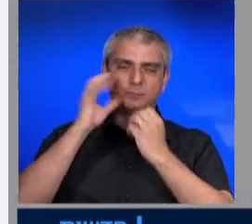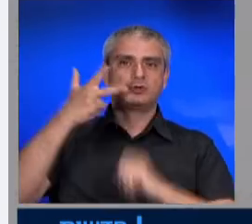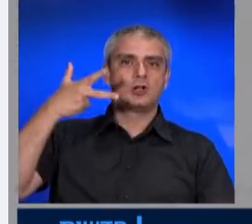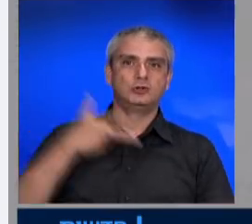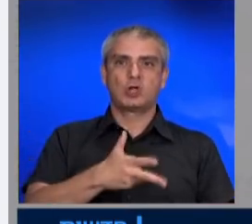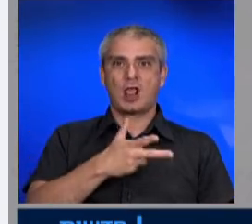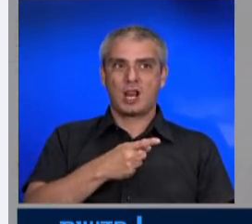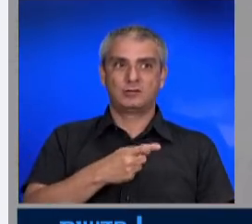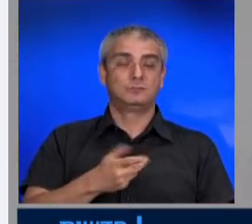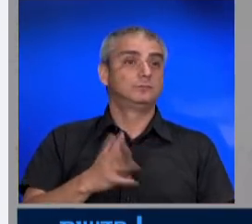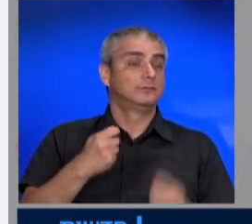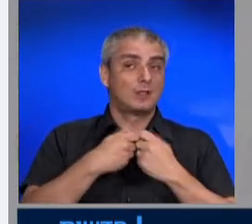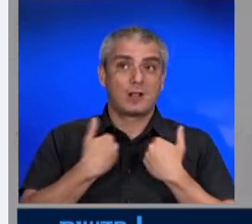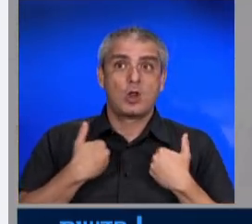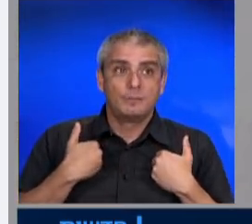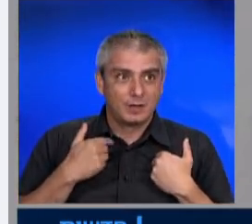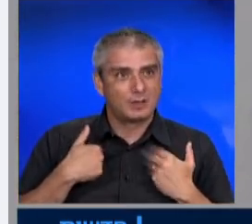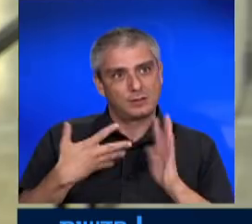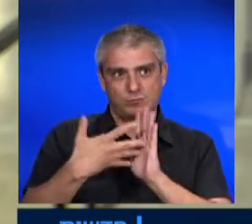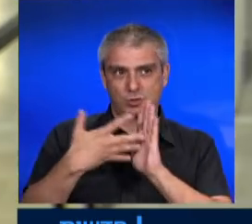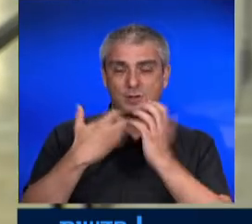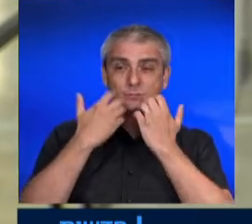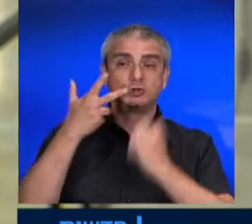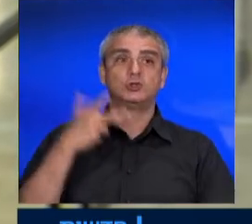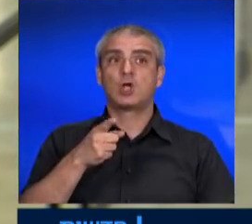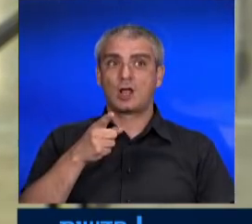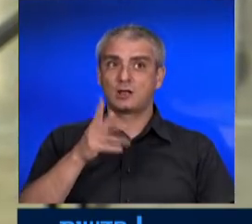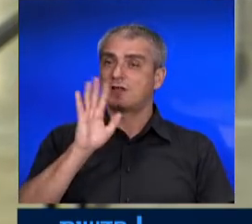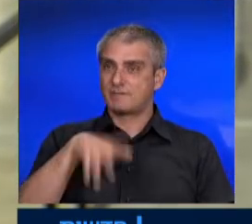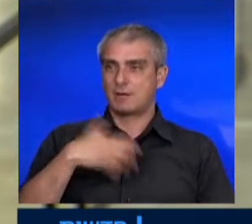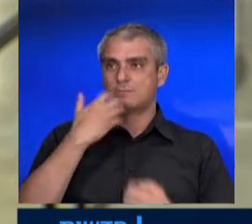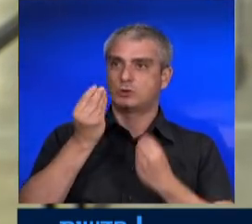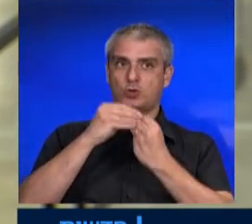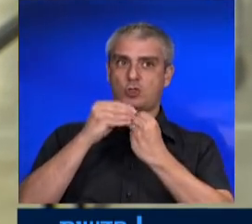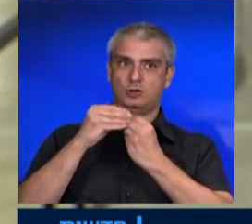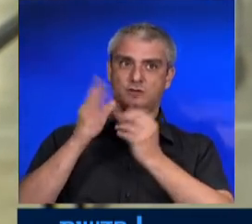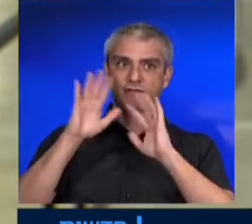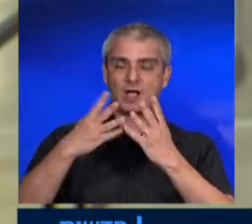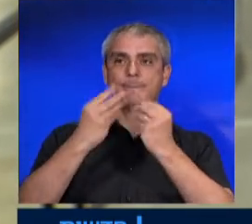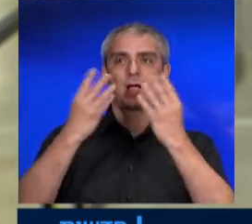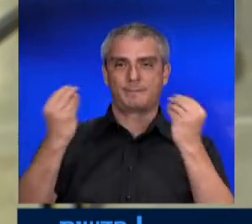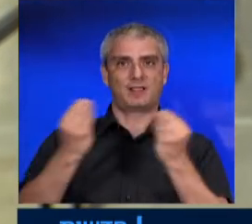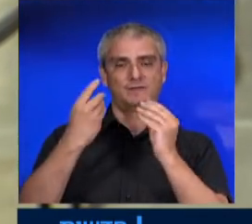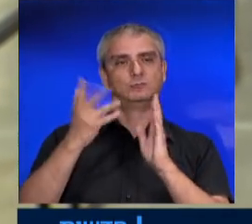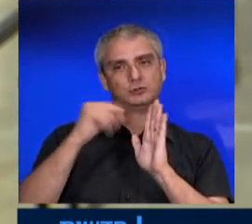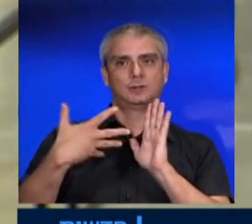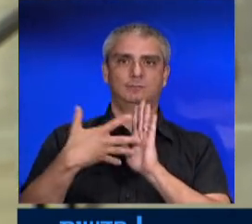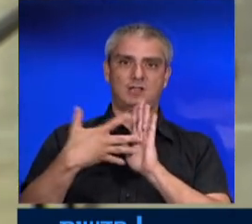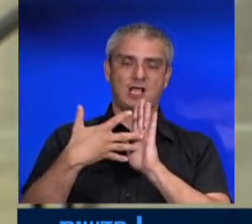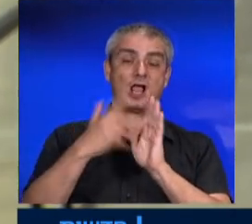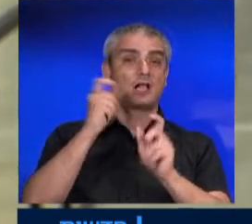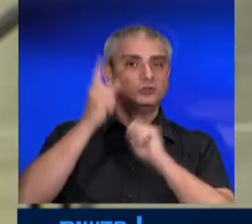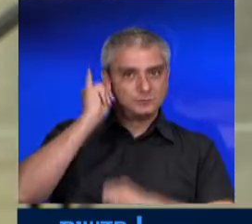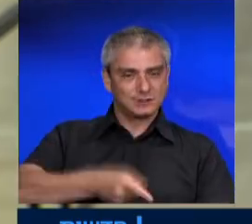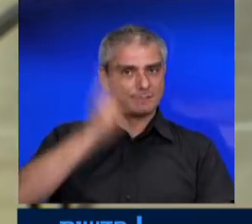הצוללות. אם זה תלוי בי, הייתי בודק את פרשת הצוללות וגם פרשות אחרות וגם הרבה מאוד דברים שטעונים בדיקה. אנשים צריכים